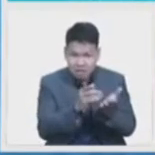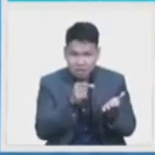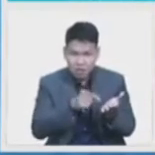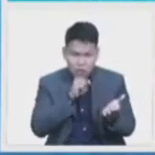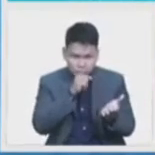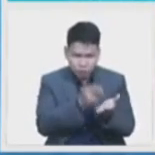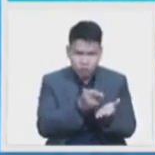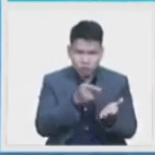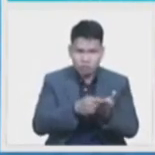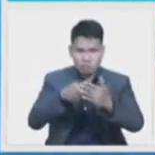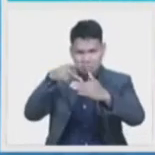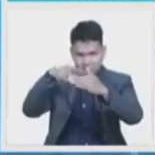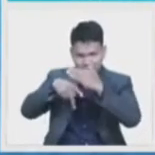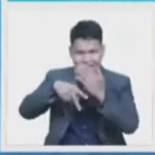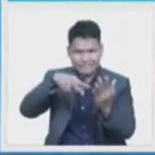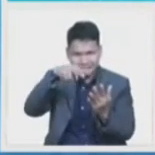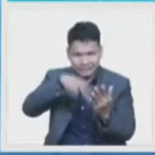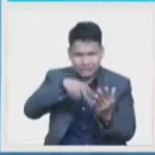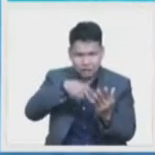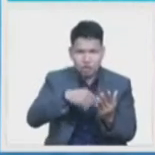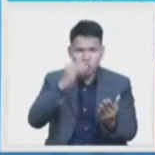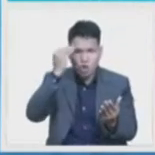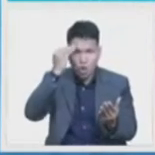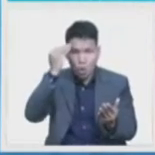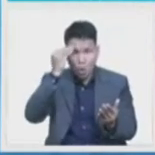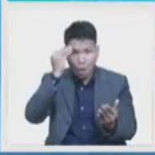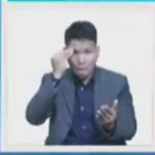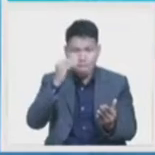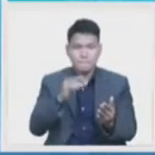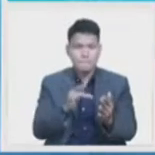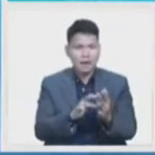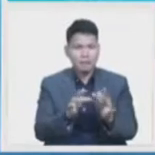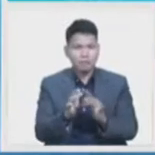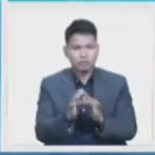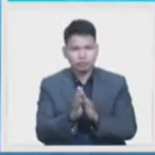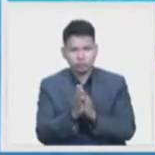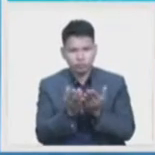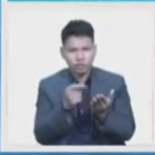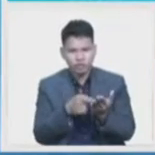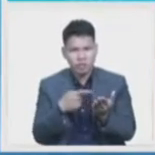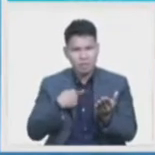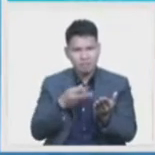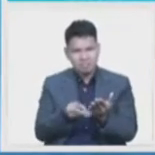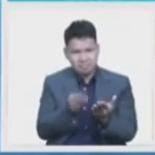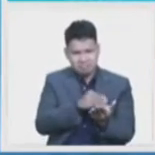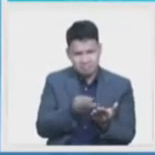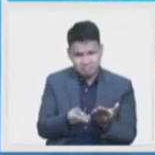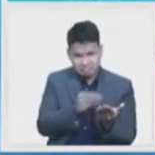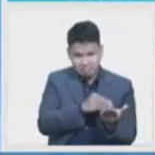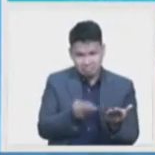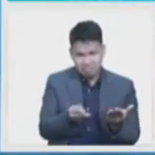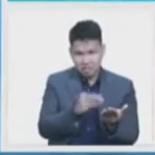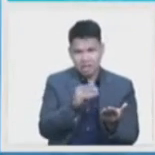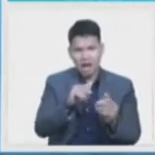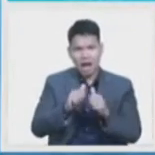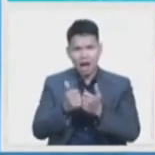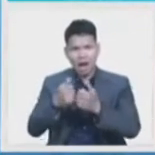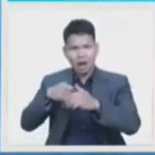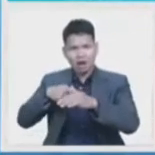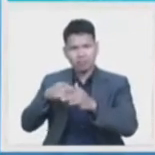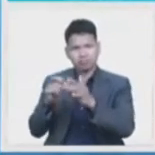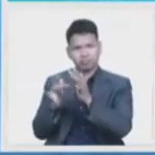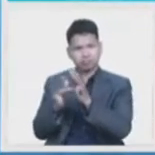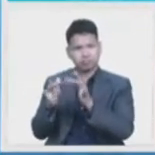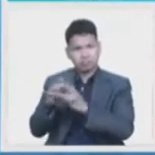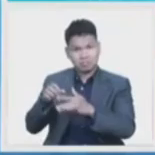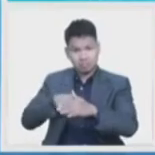og propesya, nagbasa siya sa balaang kasulatan. So pagtanaw niya sa Mika, sa Isaiah, ang pagkatao ni Kristo,